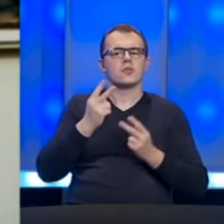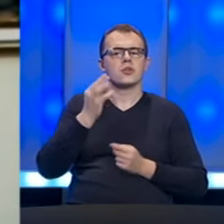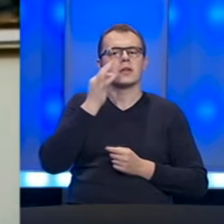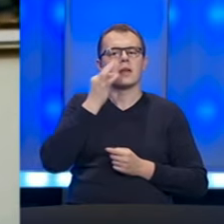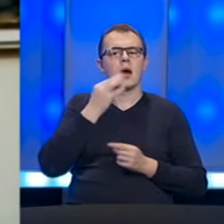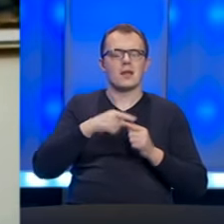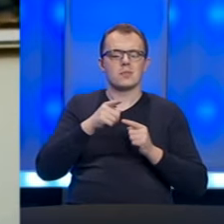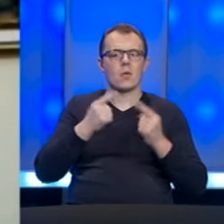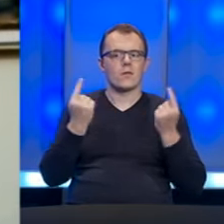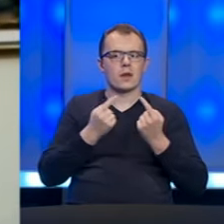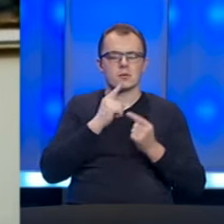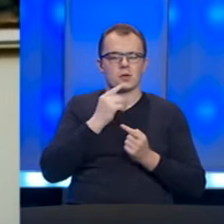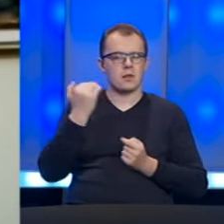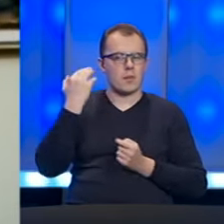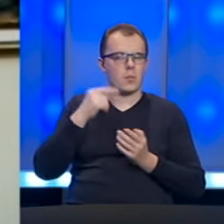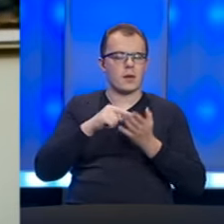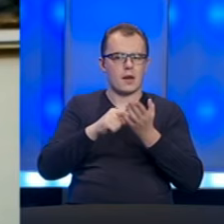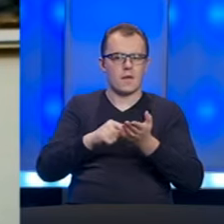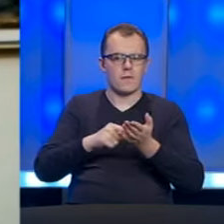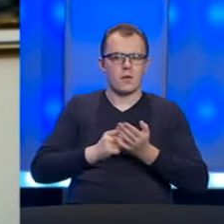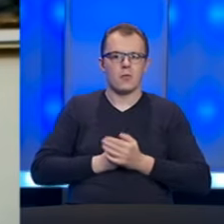razloga koje sam malo čas naveo i